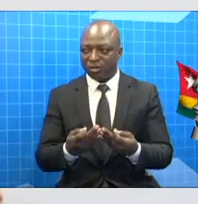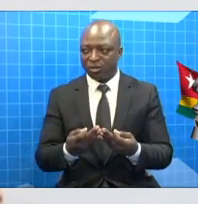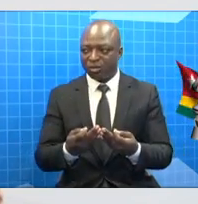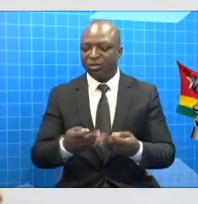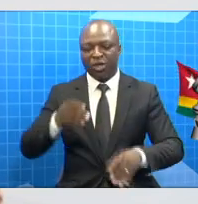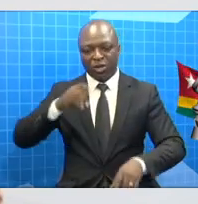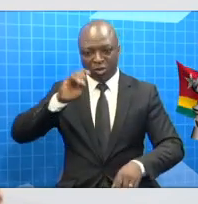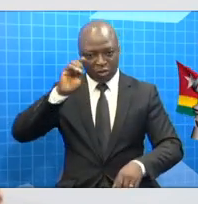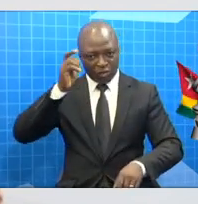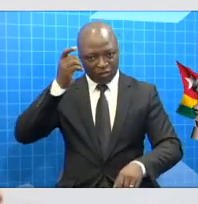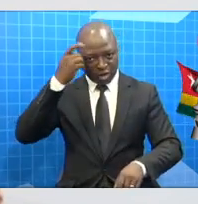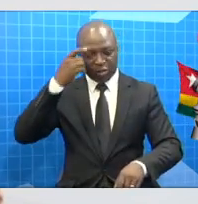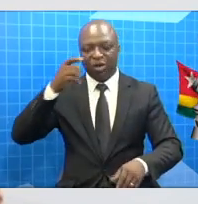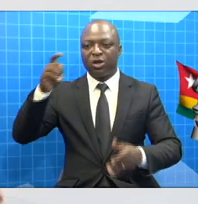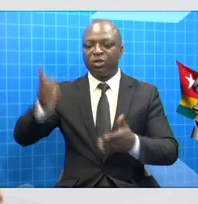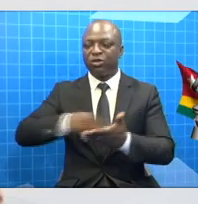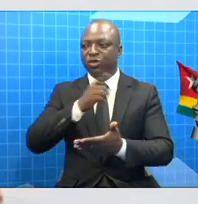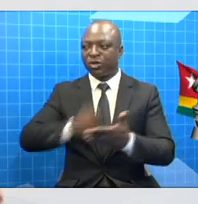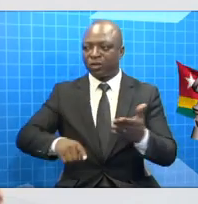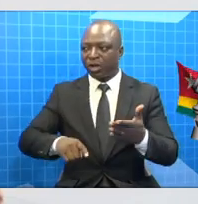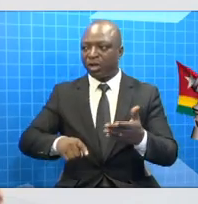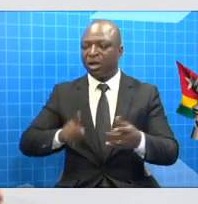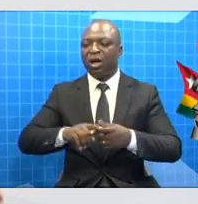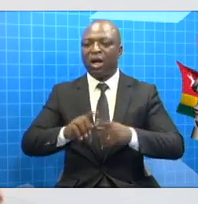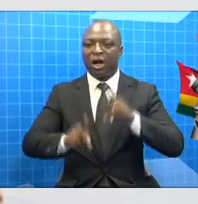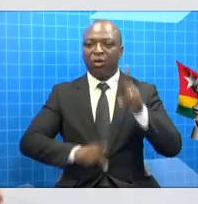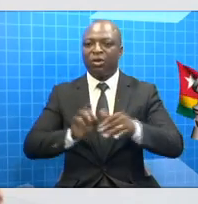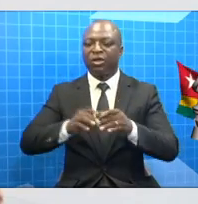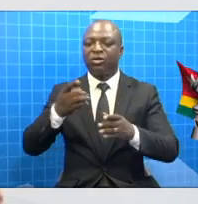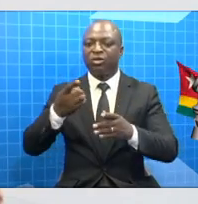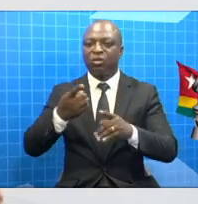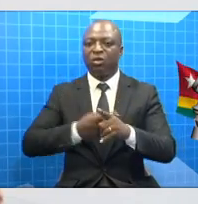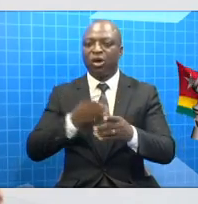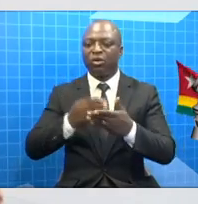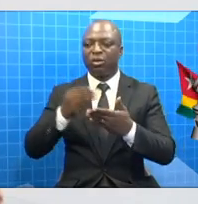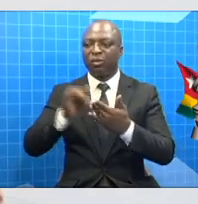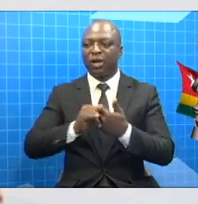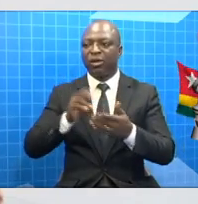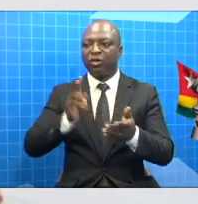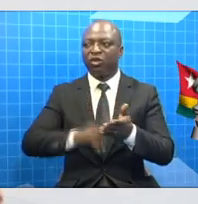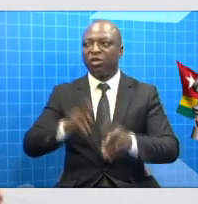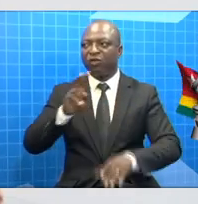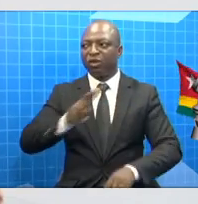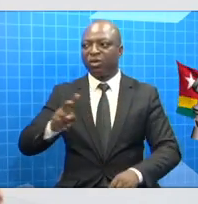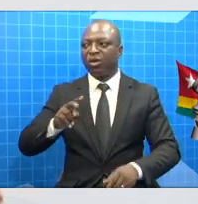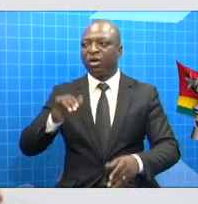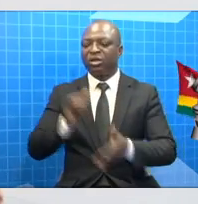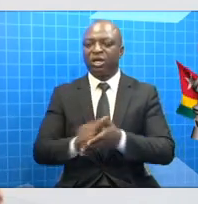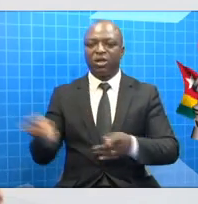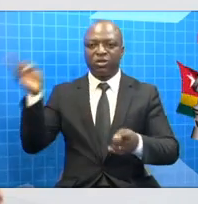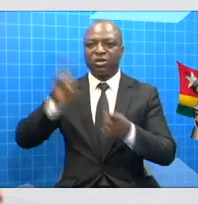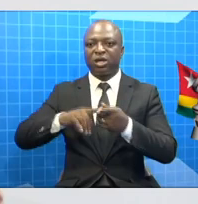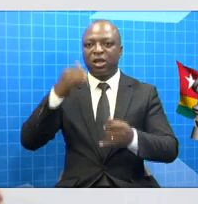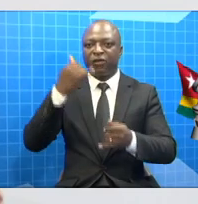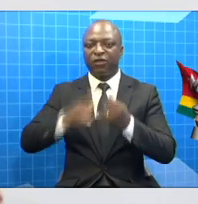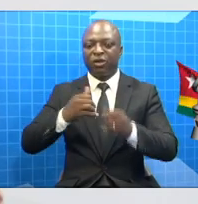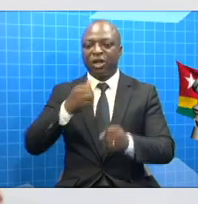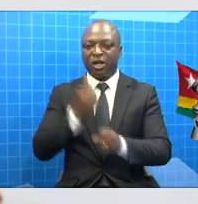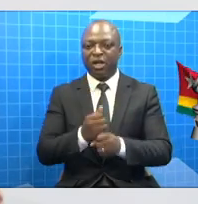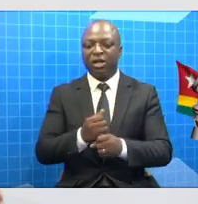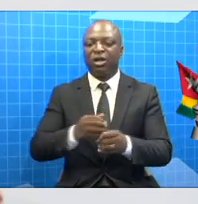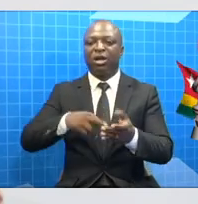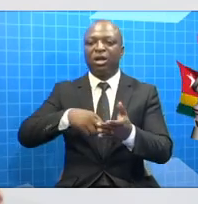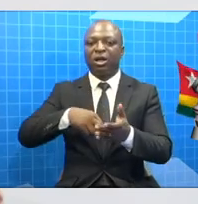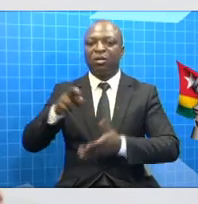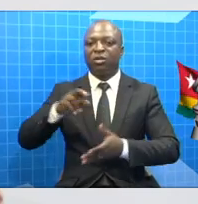le gouvernement suspend, à compter du mois de mai 2022, et ce jusqu'à la fin de l'année, les